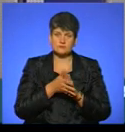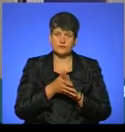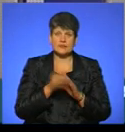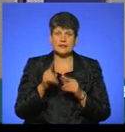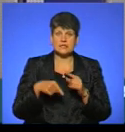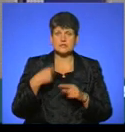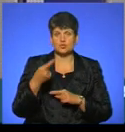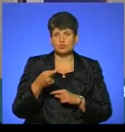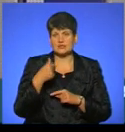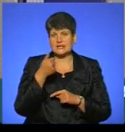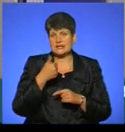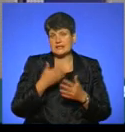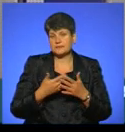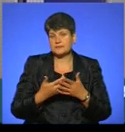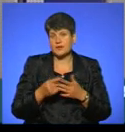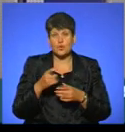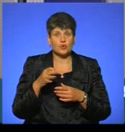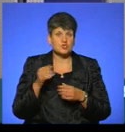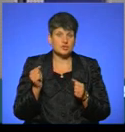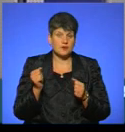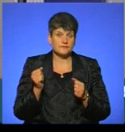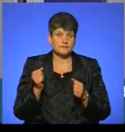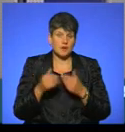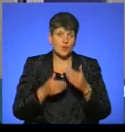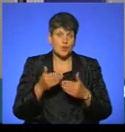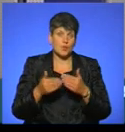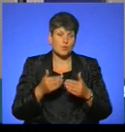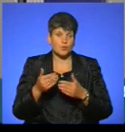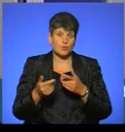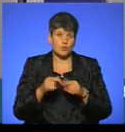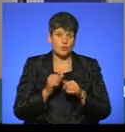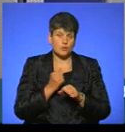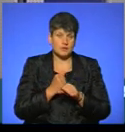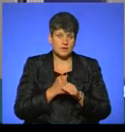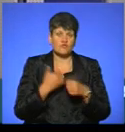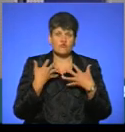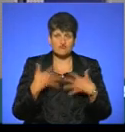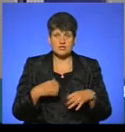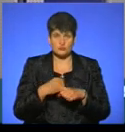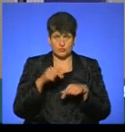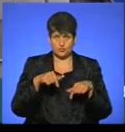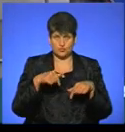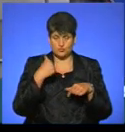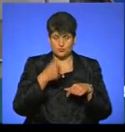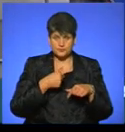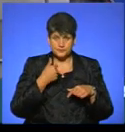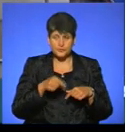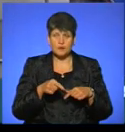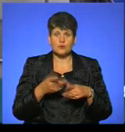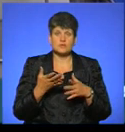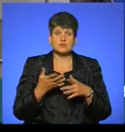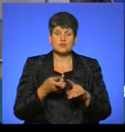року. Хоча кроки вже, наскільки мені відомо, були зроблені вже в поточному році, в першу чергу,